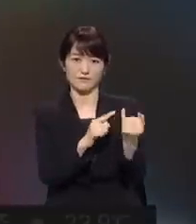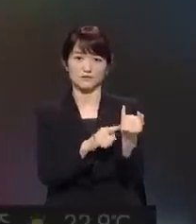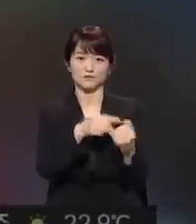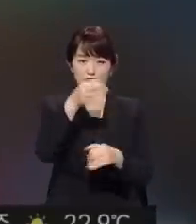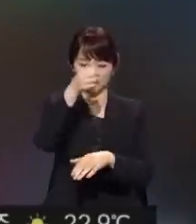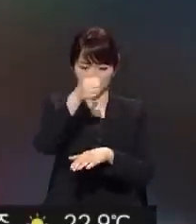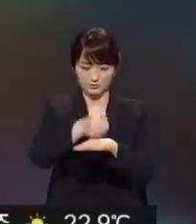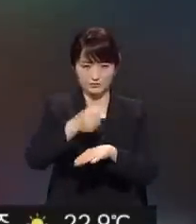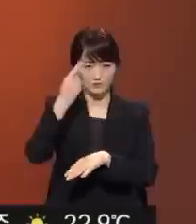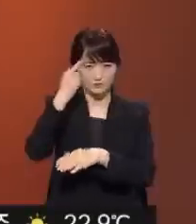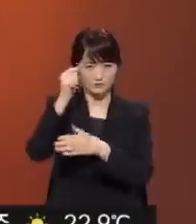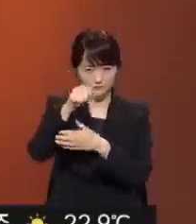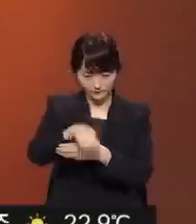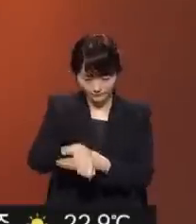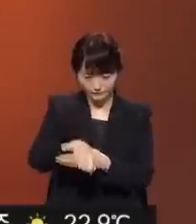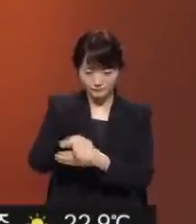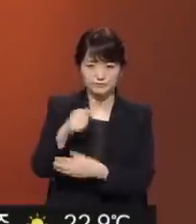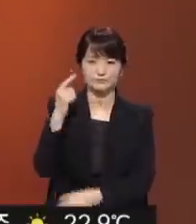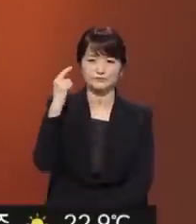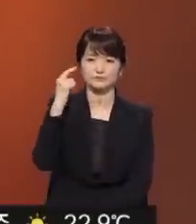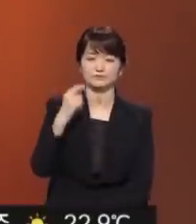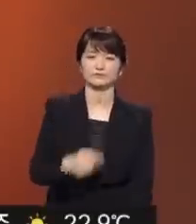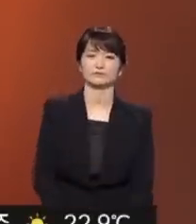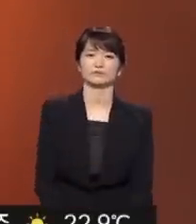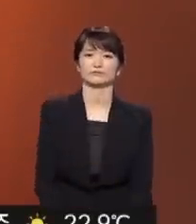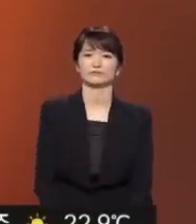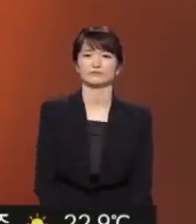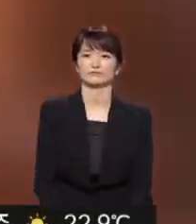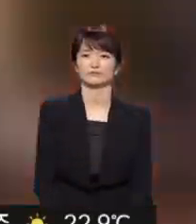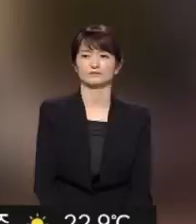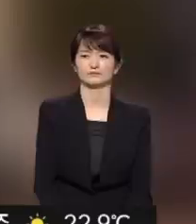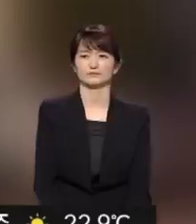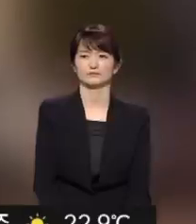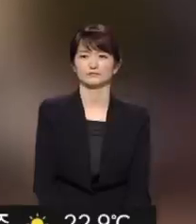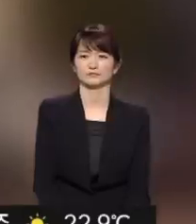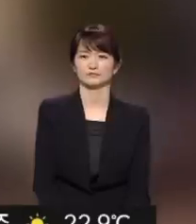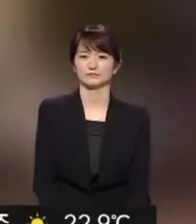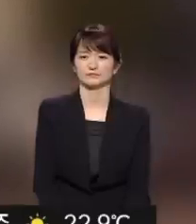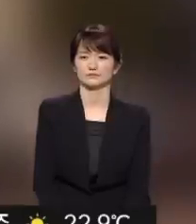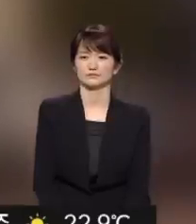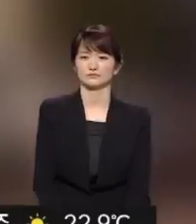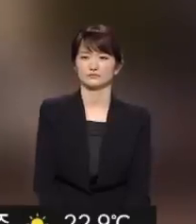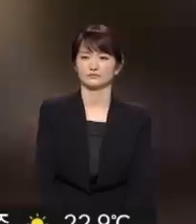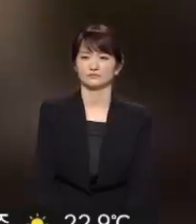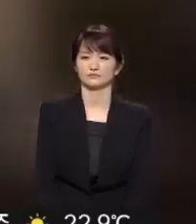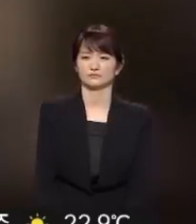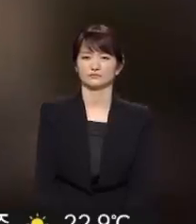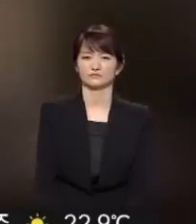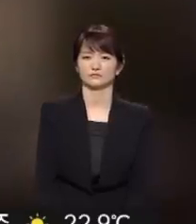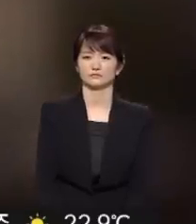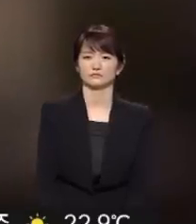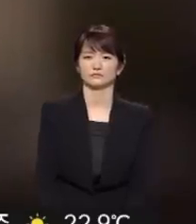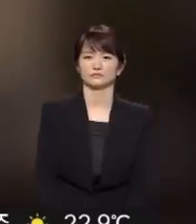여성은 결국 고개를 숙였는데요. 얘기 한번 들어보겠습니다.